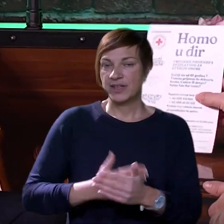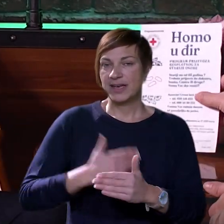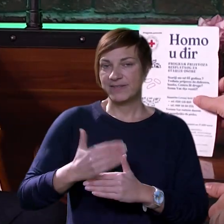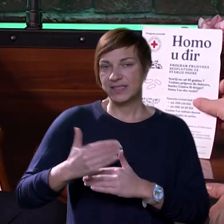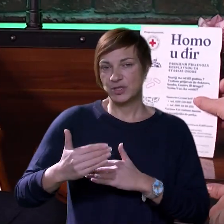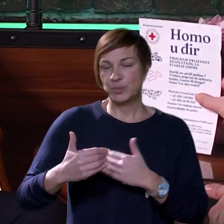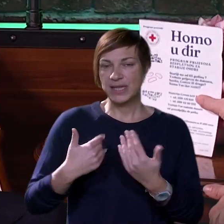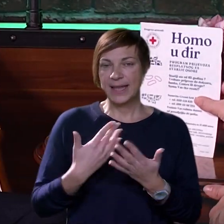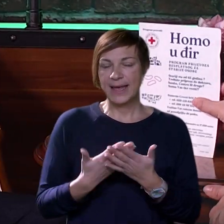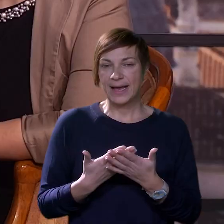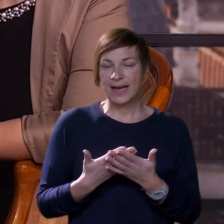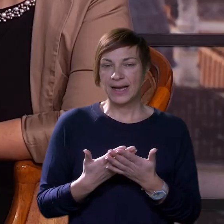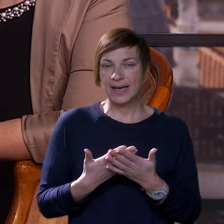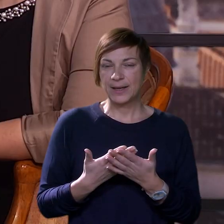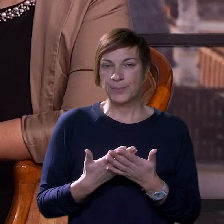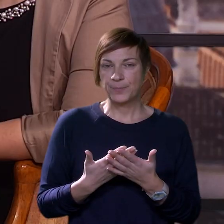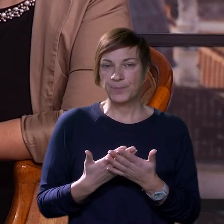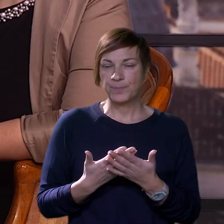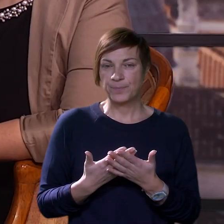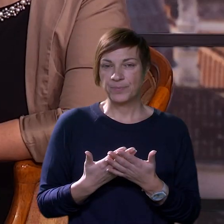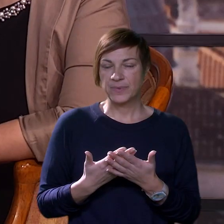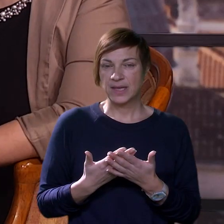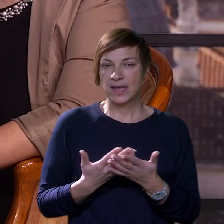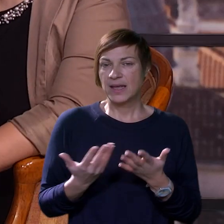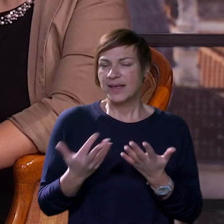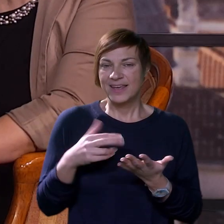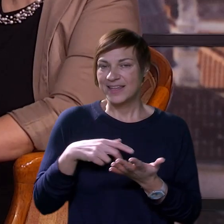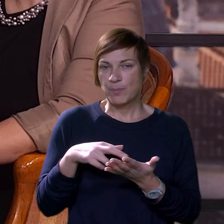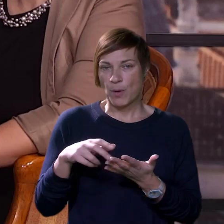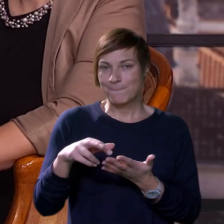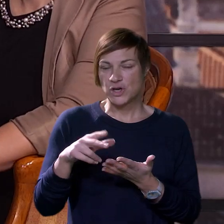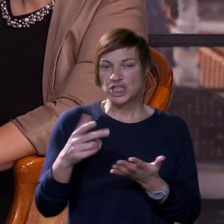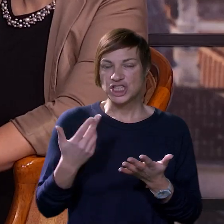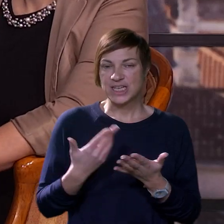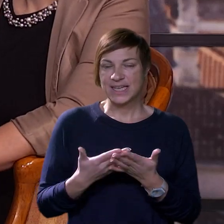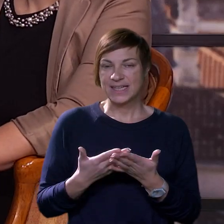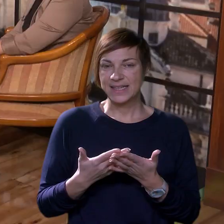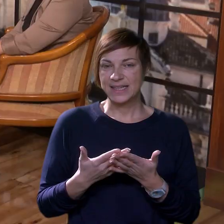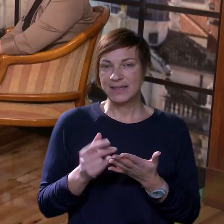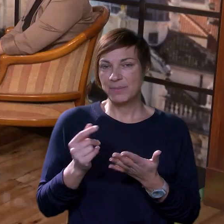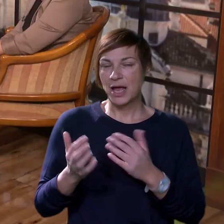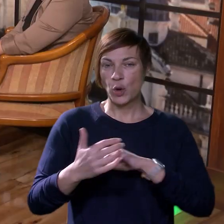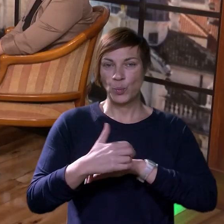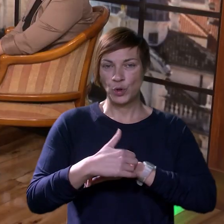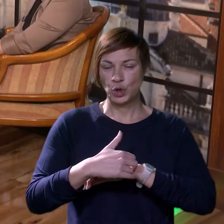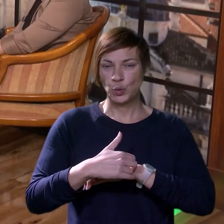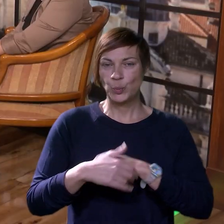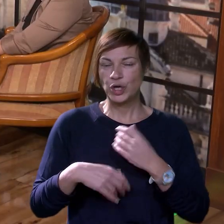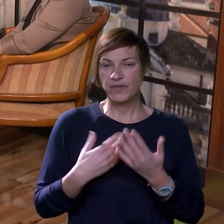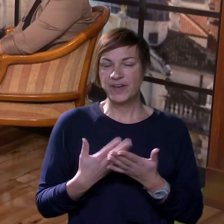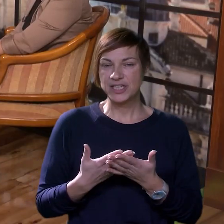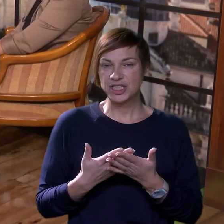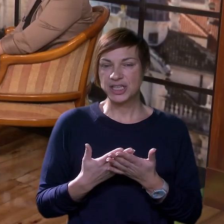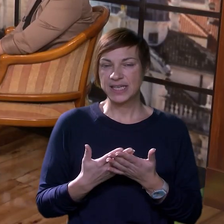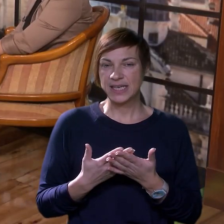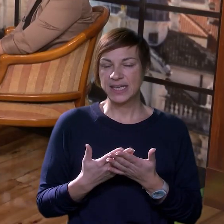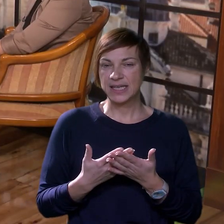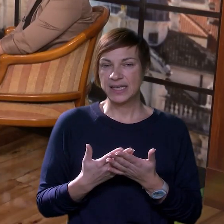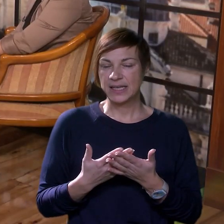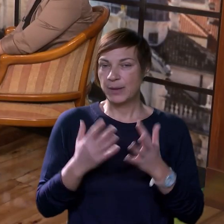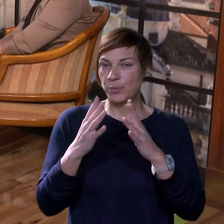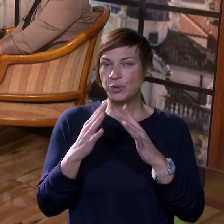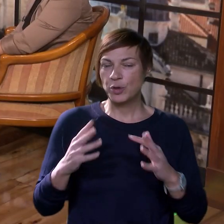nastavit ćemo i dalje. To Homo Uđir. Stavili smo da bude malo podubrovački. To je pod